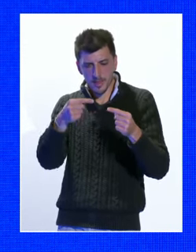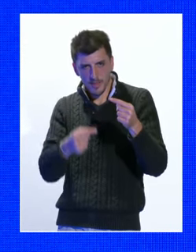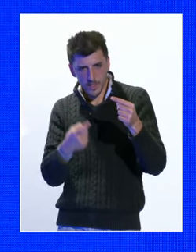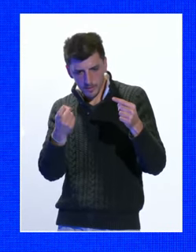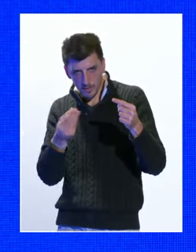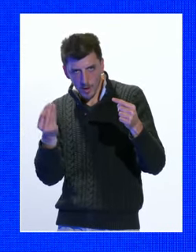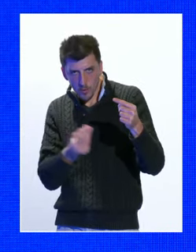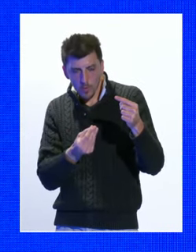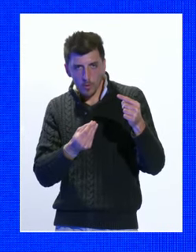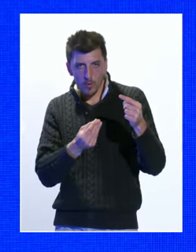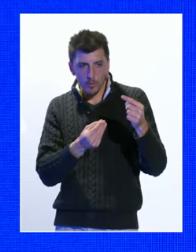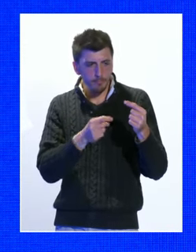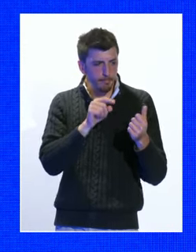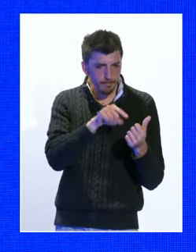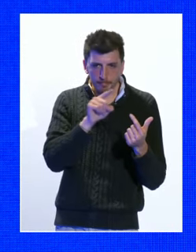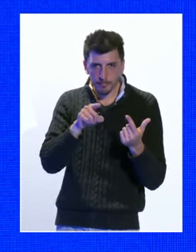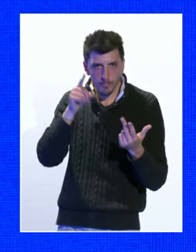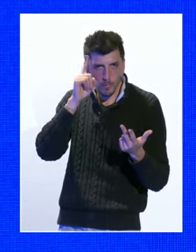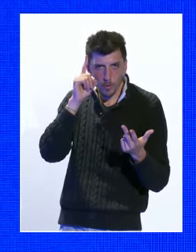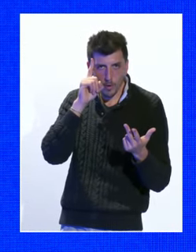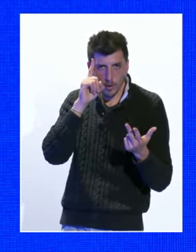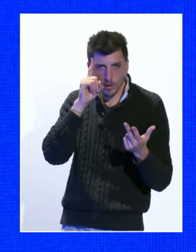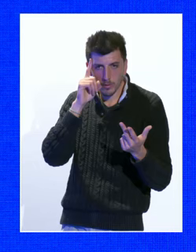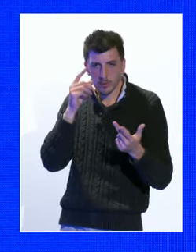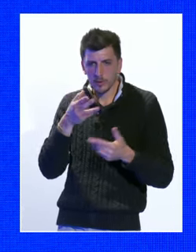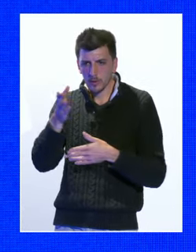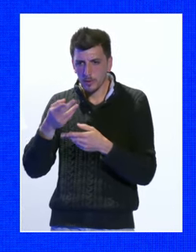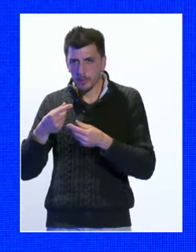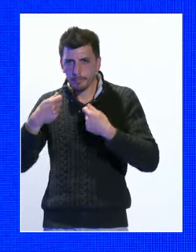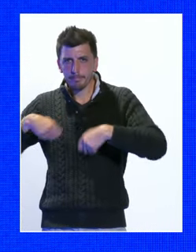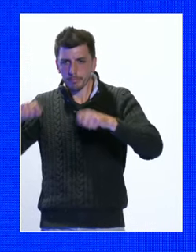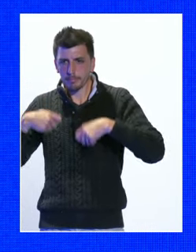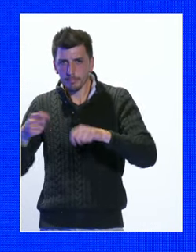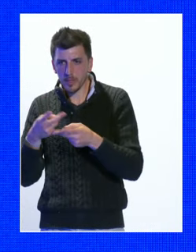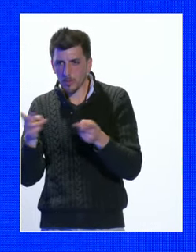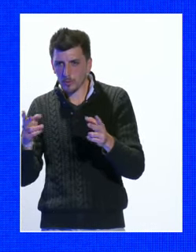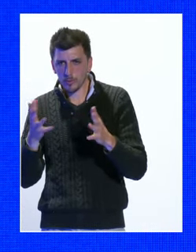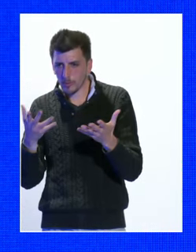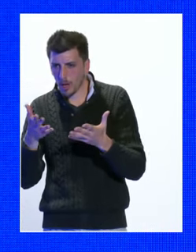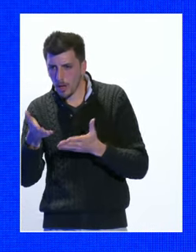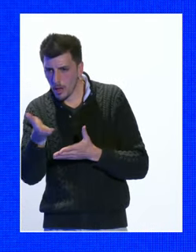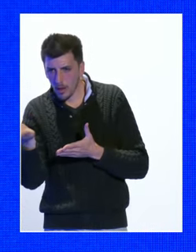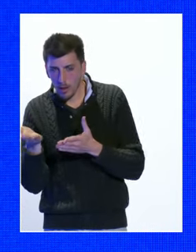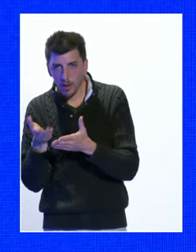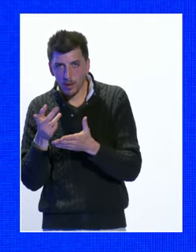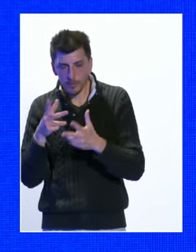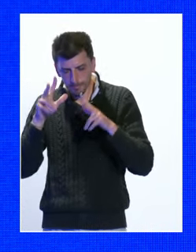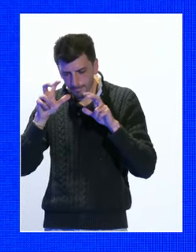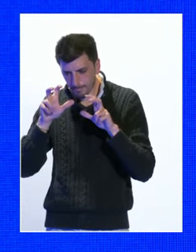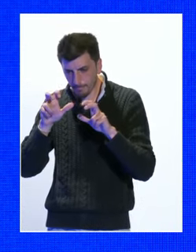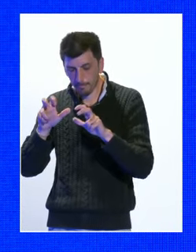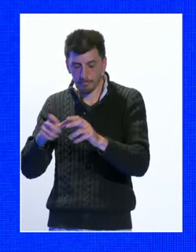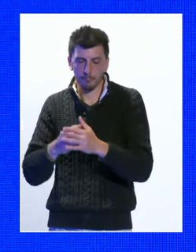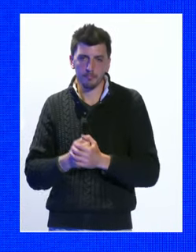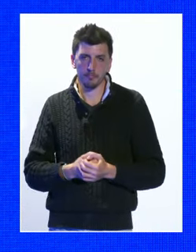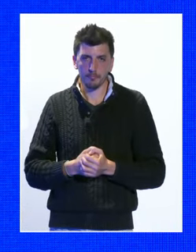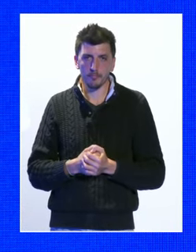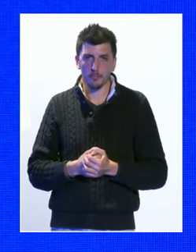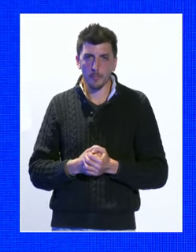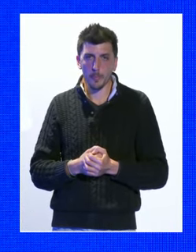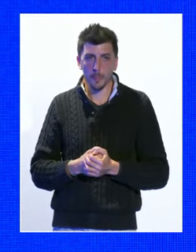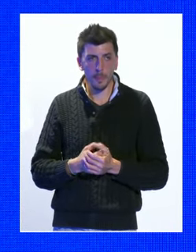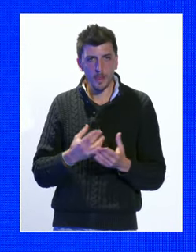année nos lignes de dépenses publiques. Beaucoup d'entre nous, élus locaux, savent